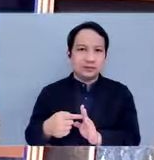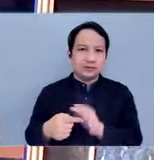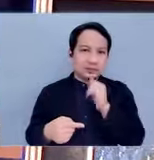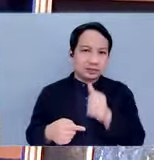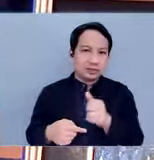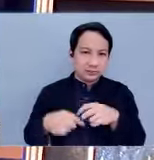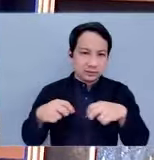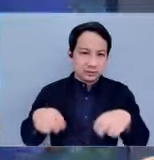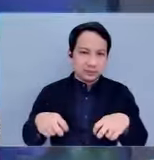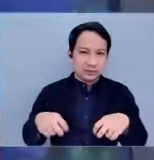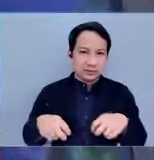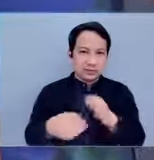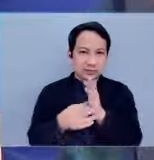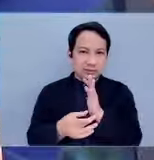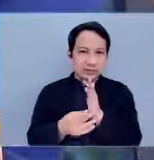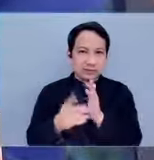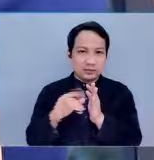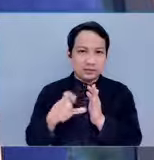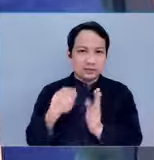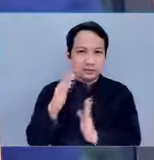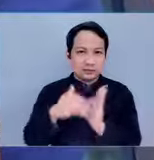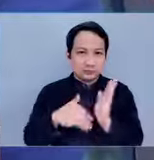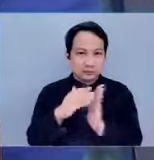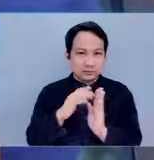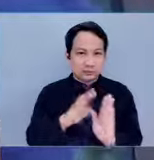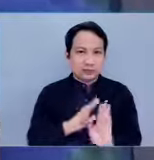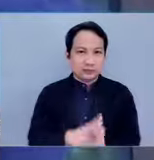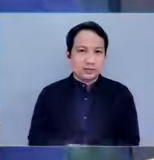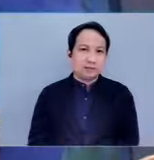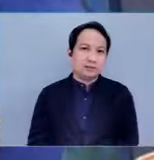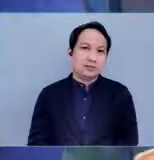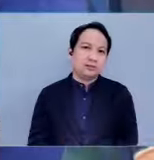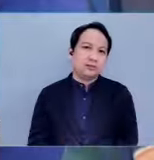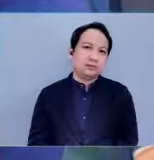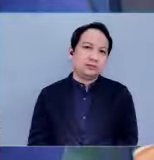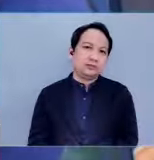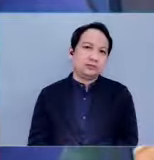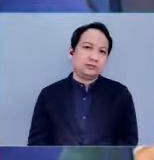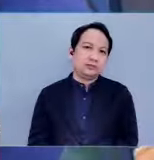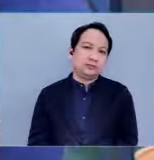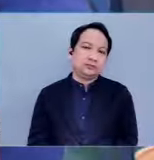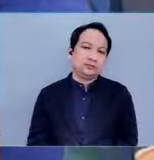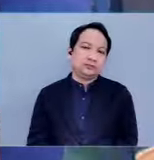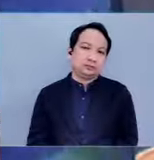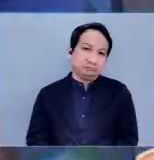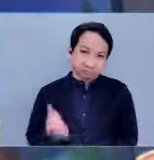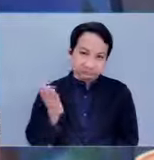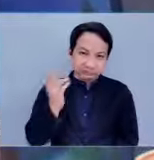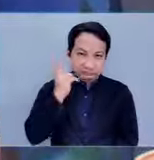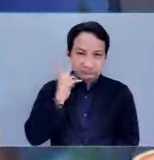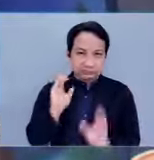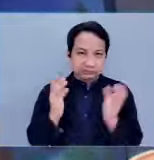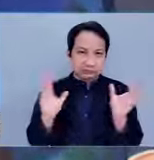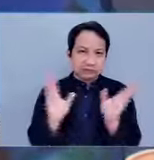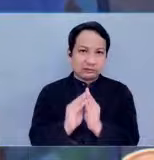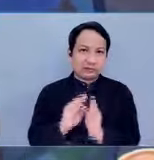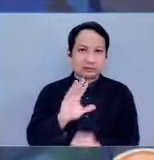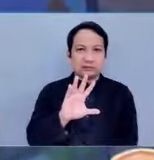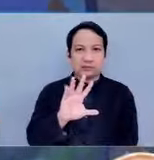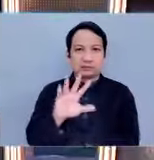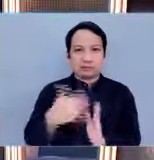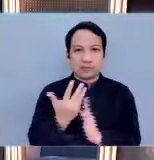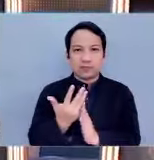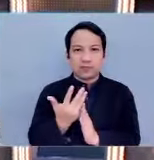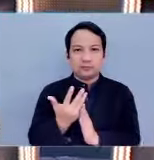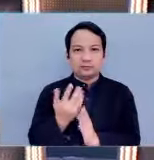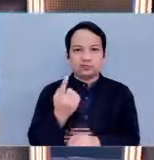oil na. Yeah, it takes time talaga. May layer siya. Mga three? Mga, siguro, pagka-compile mo, mga 5 hours siguro. Ito? Yeah. Ito,